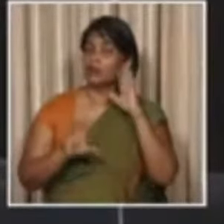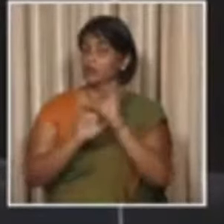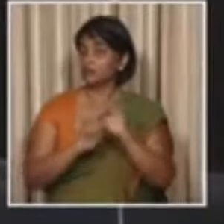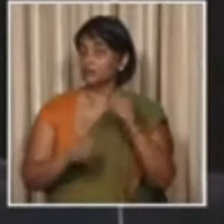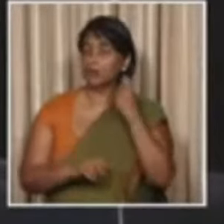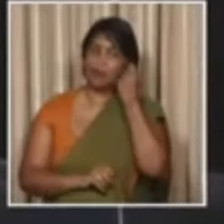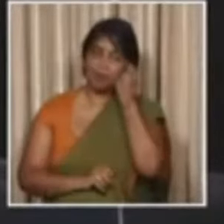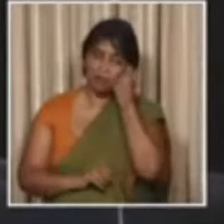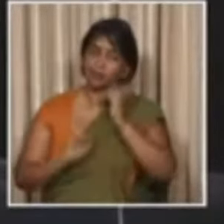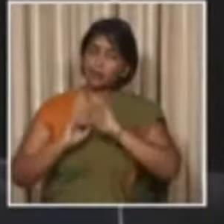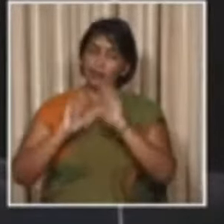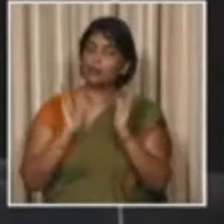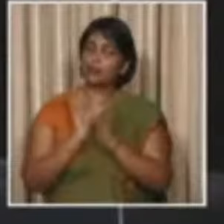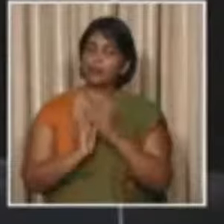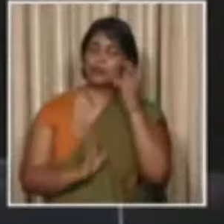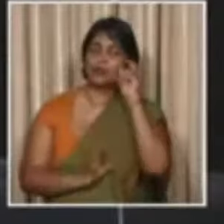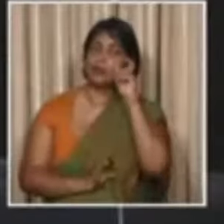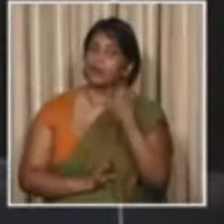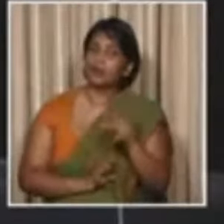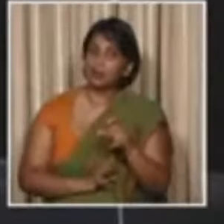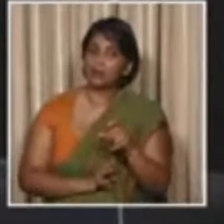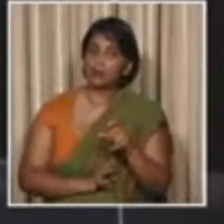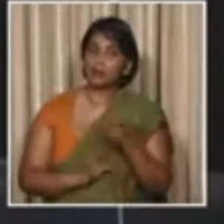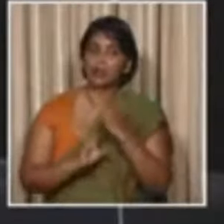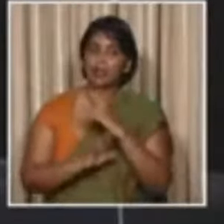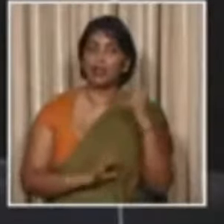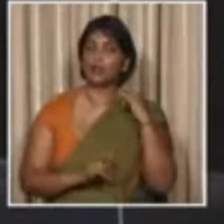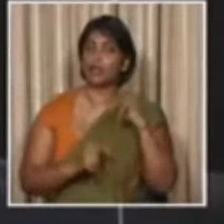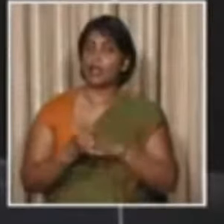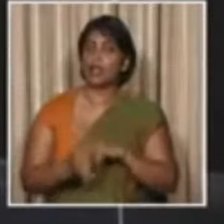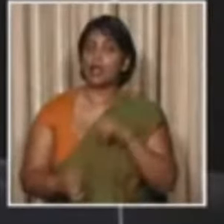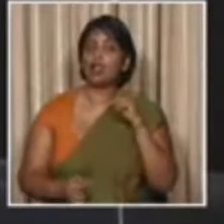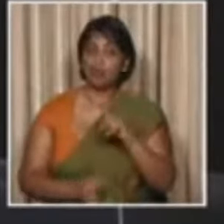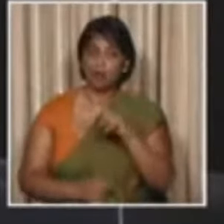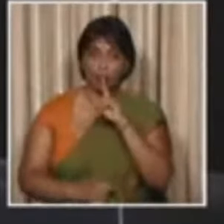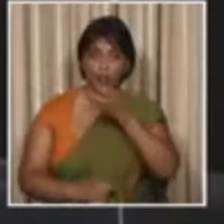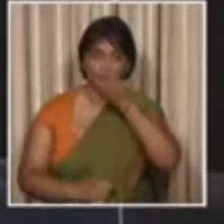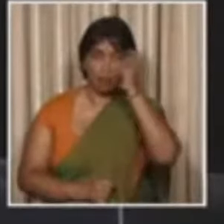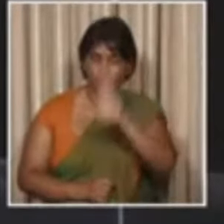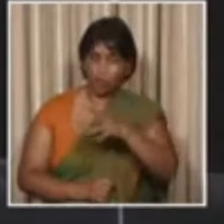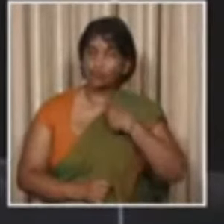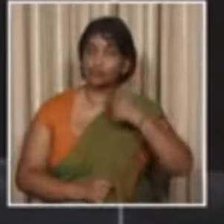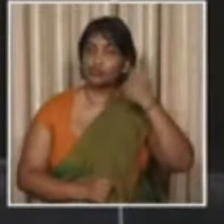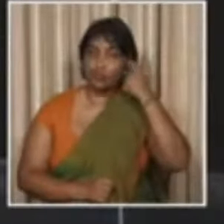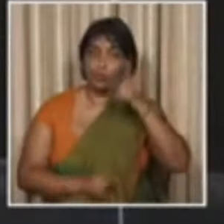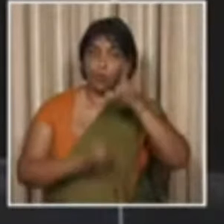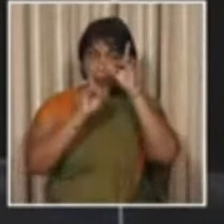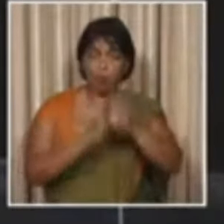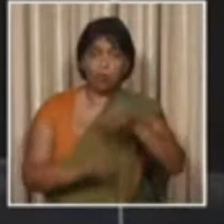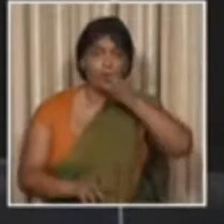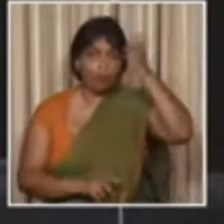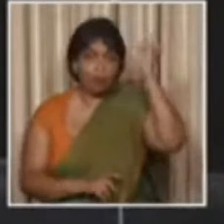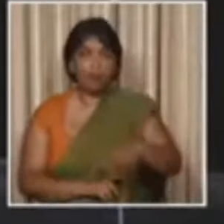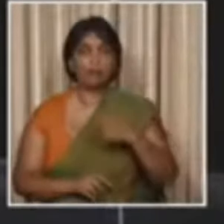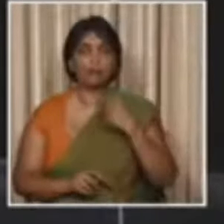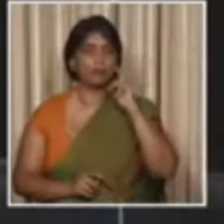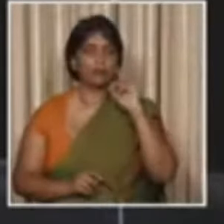අදහස් මේ ඔක්කොම ගන්නකෝ දැන් හිටපු ආරක්ෂක ලේකම් කෝනේ ගහන බව දන්නවා මෙහෙම ගහයි කියලා දන්නේ නැහැ කියලා